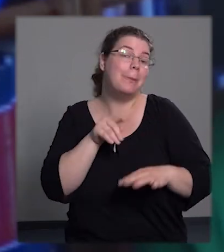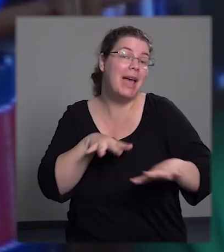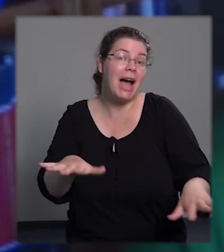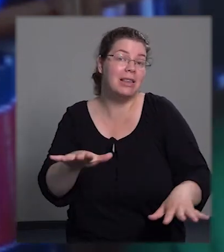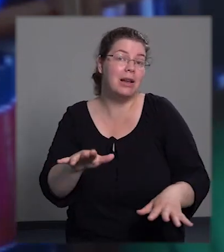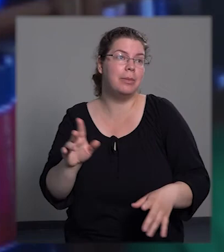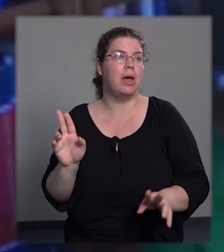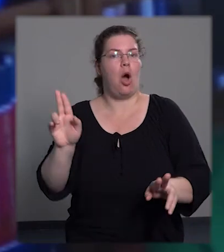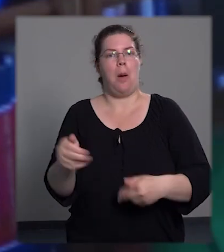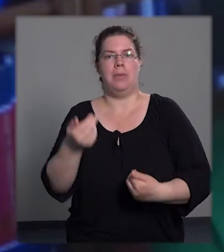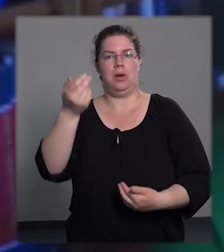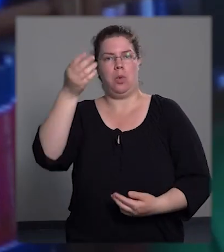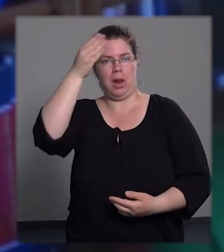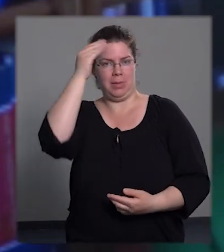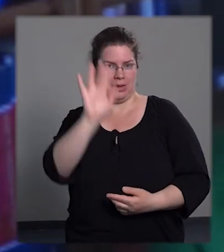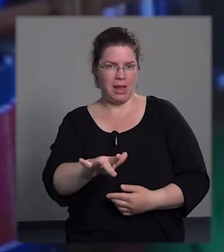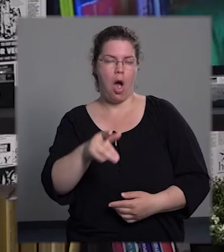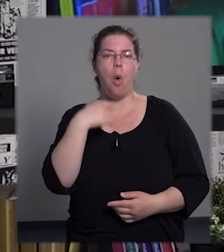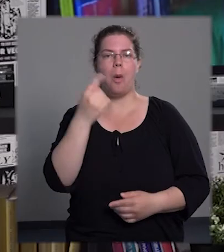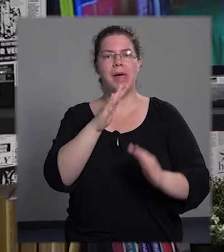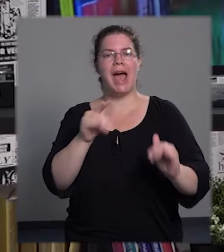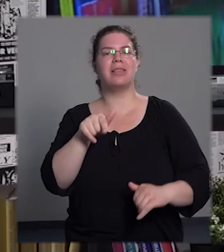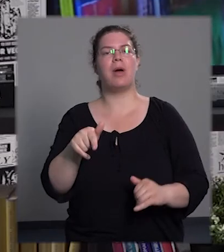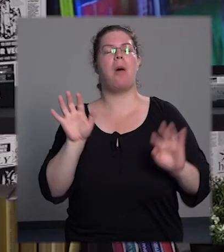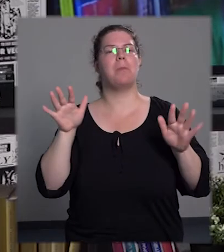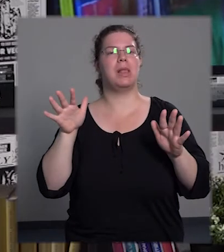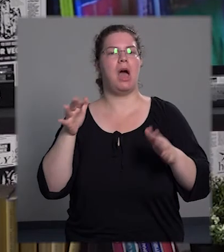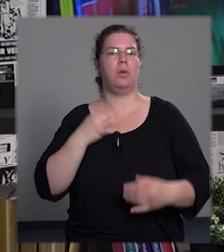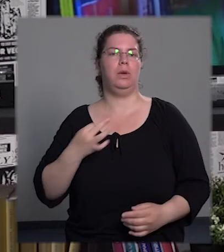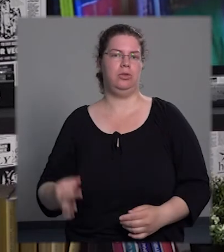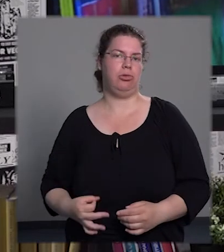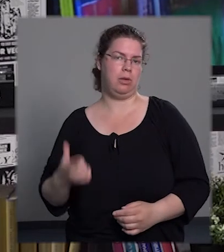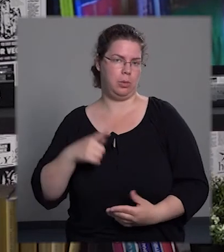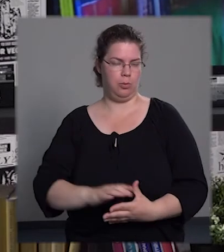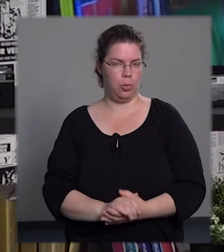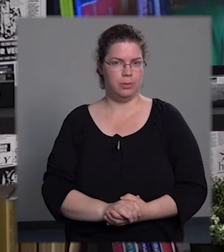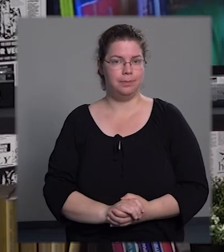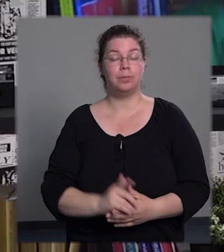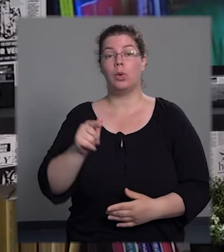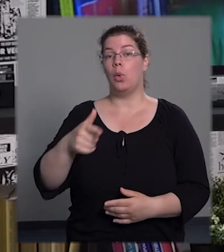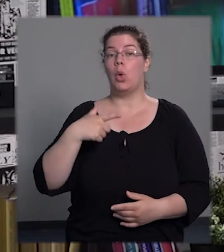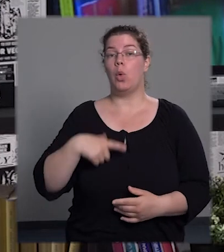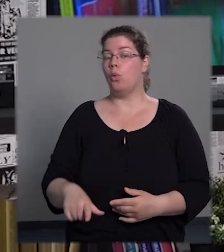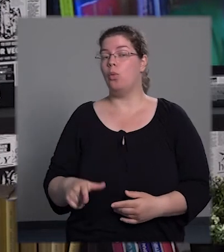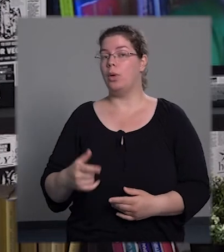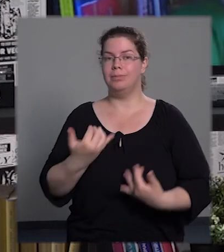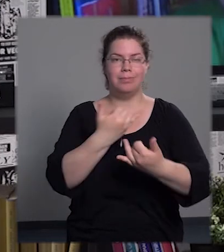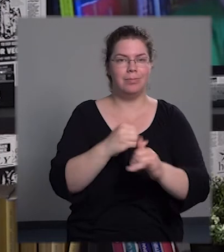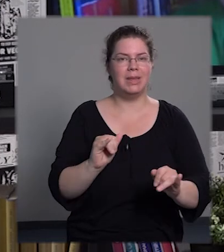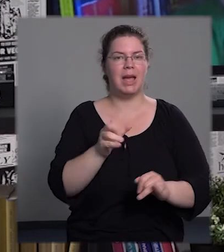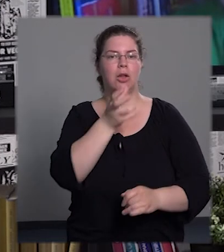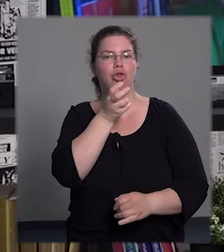rá emlékeznek, az operaházban a Pillangó kisasszony volt. Ugye ő volt, őt mindenki a